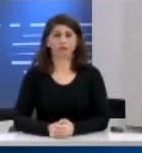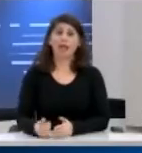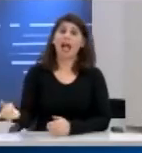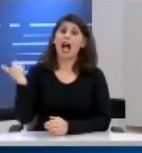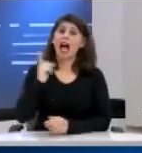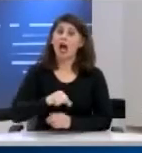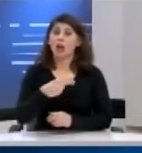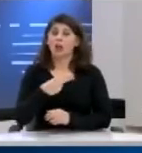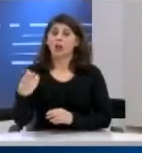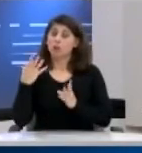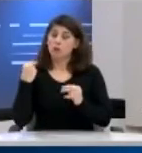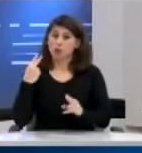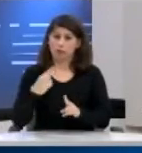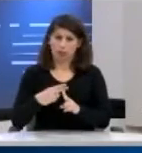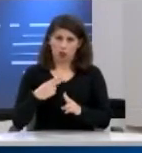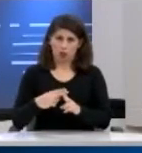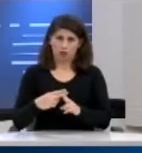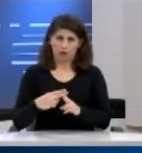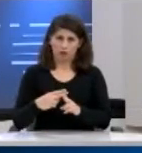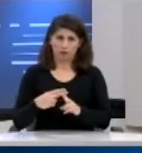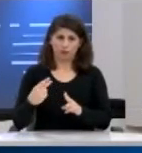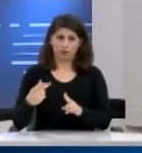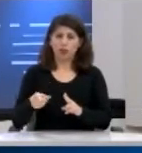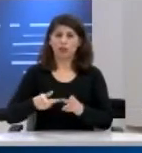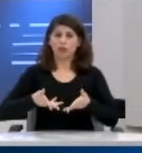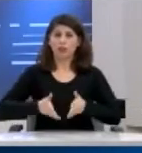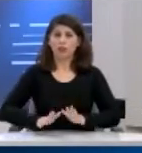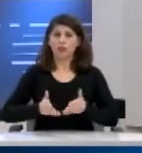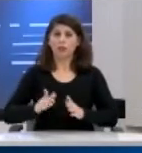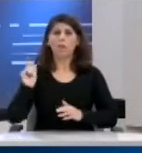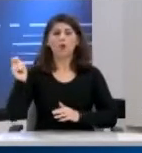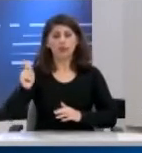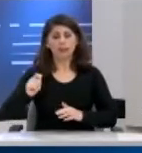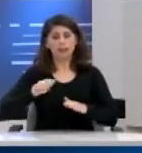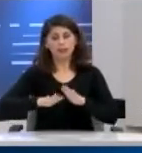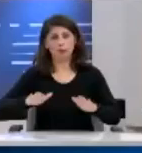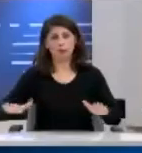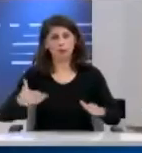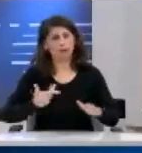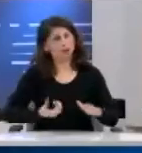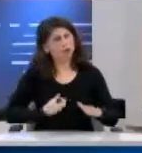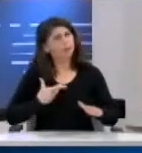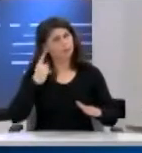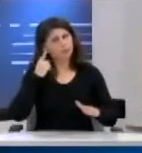κρίσιμος για το δημογραφικό. Οι πολιτικές για το παιδί, και έχω την αίσθηση